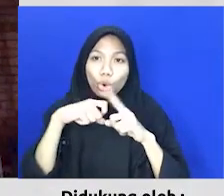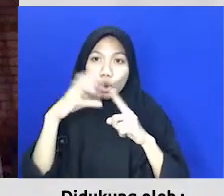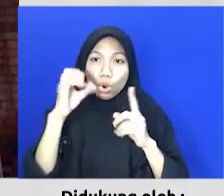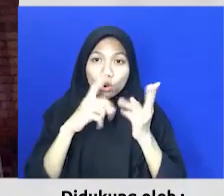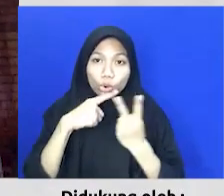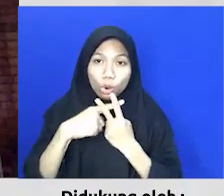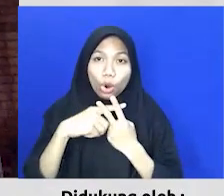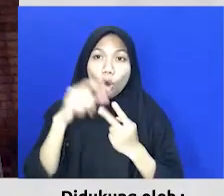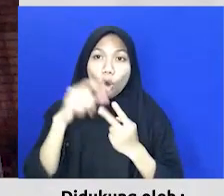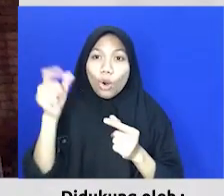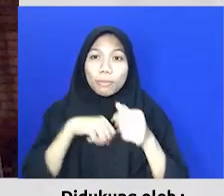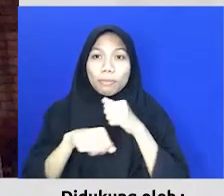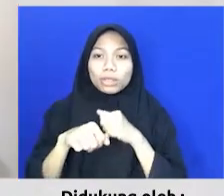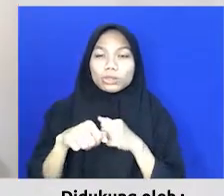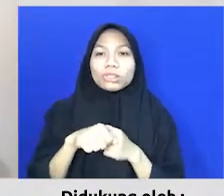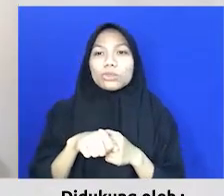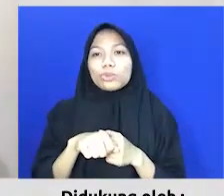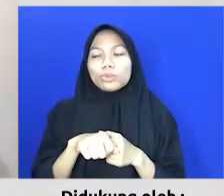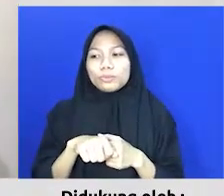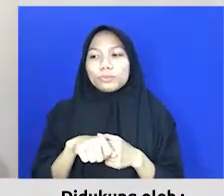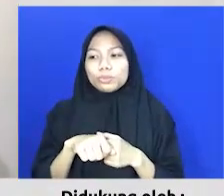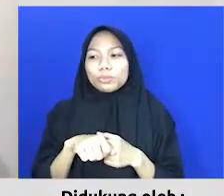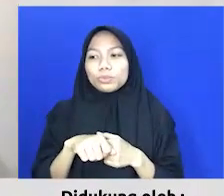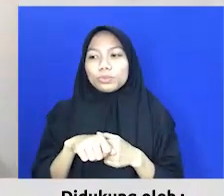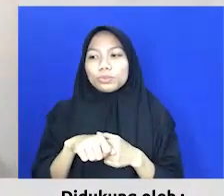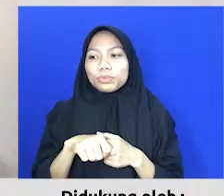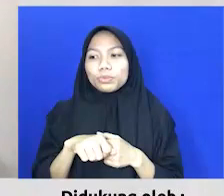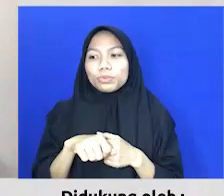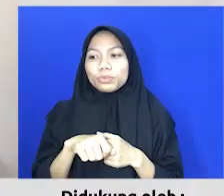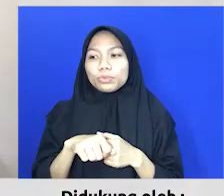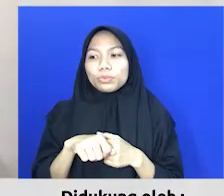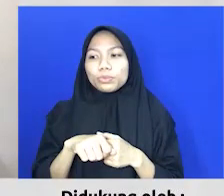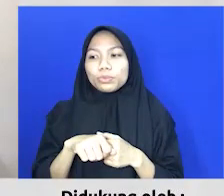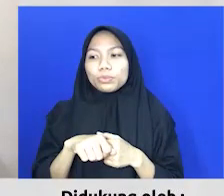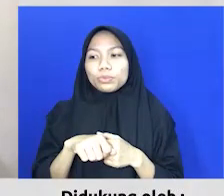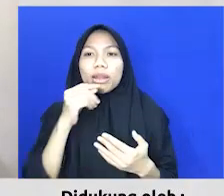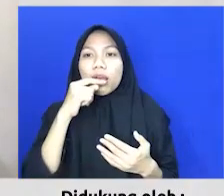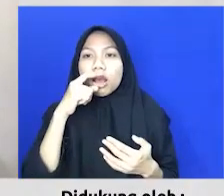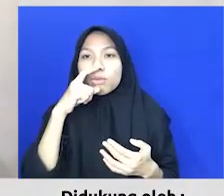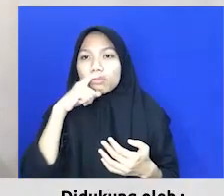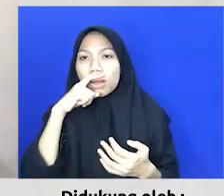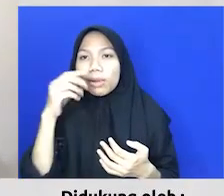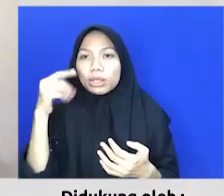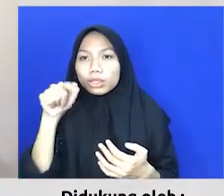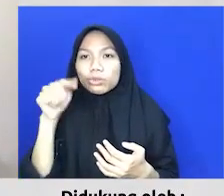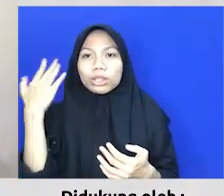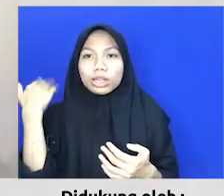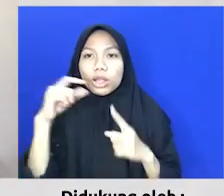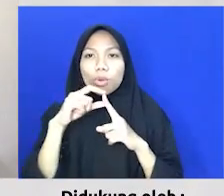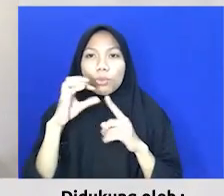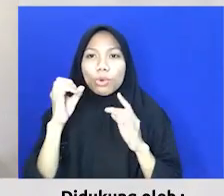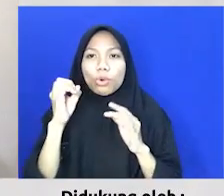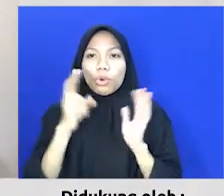Tapi melihat bagaimana Usmar membangun industri itu di masa itu tuh visinya tuh untuk apa